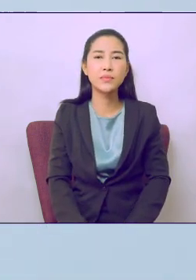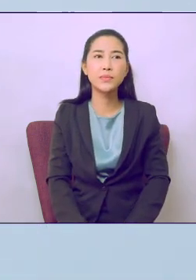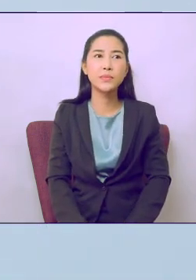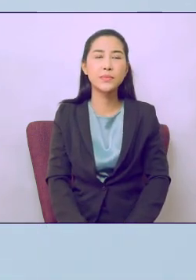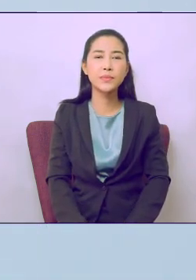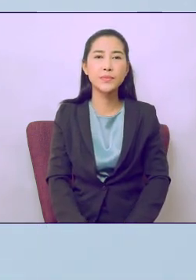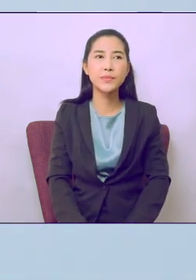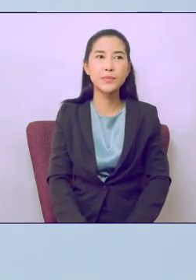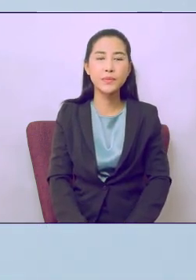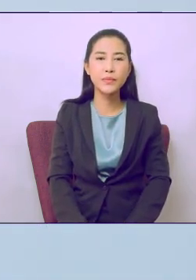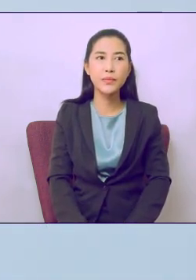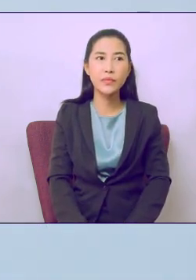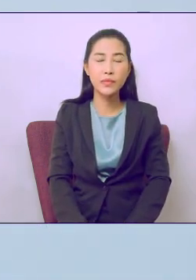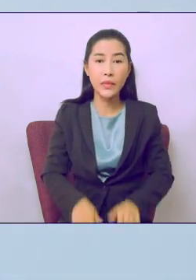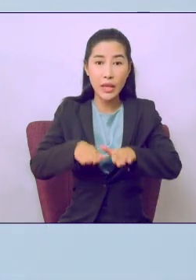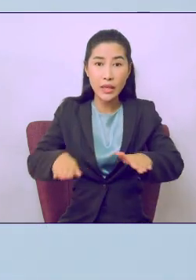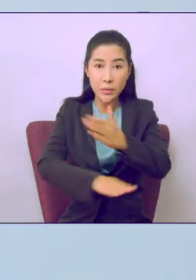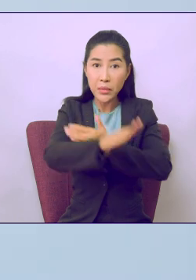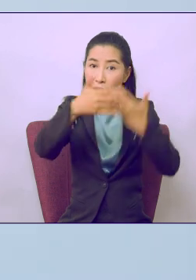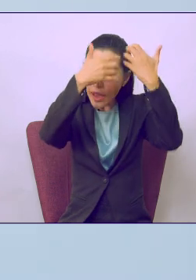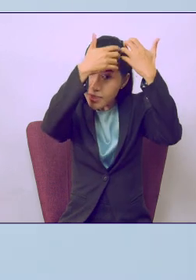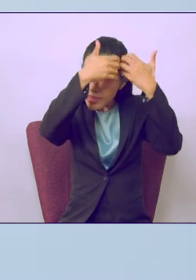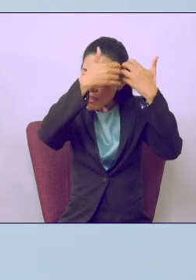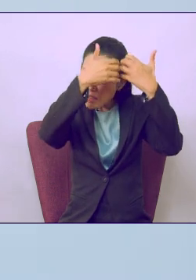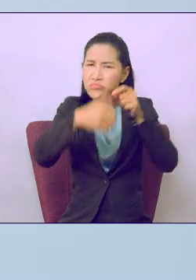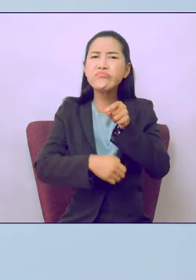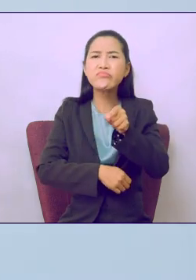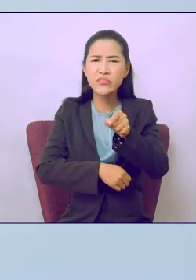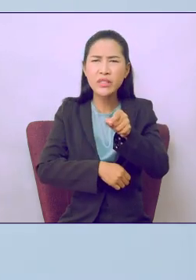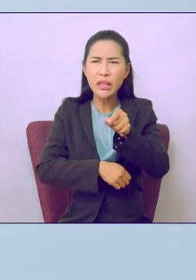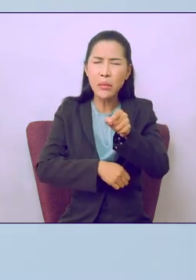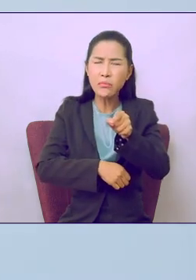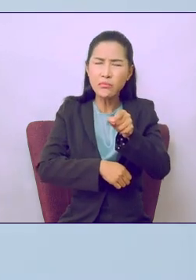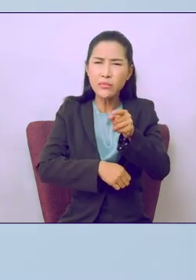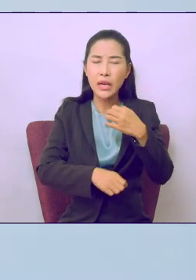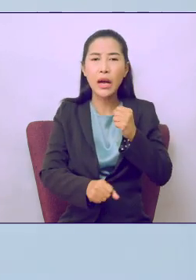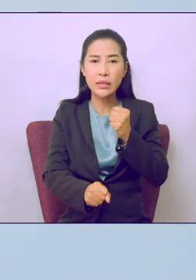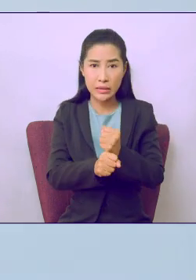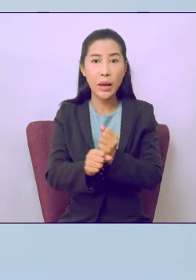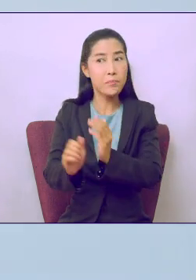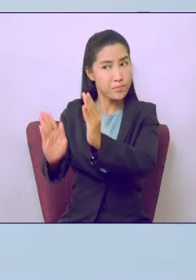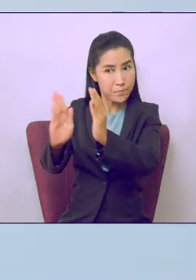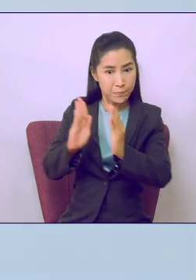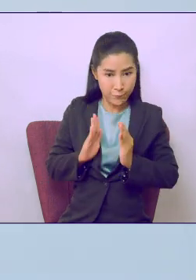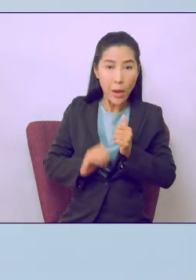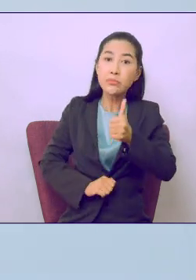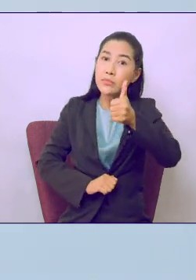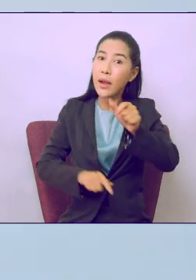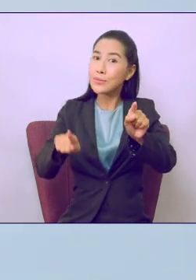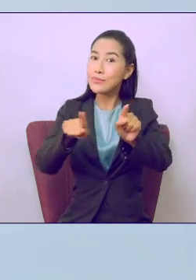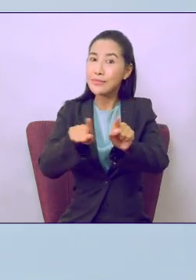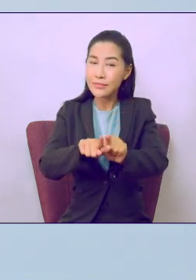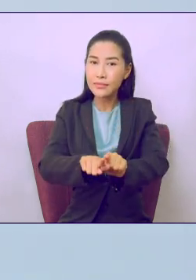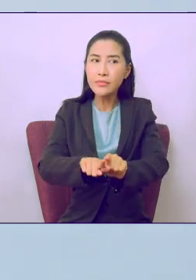น้องอ่าสมองพิการเนี่ยนะครับถ้าไม่ไม่ไม่รุนแรงมากเนี่ยก็จะทำตามได้นะครับแล้วก็น้อง